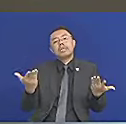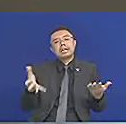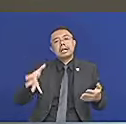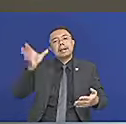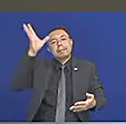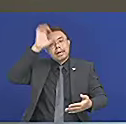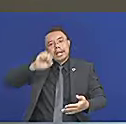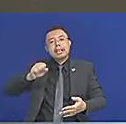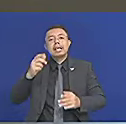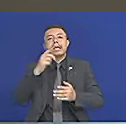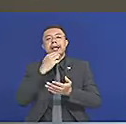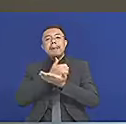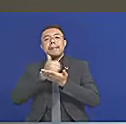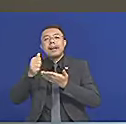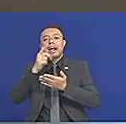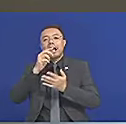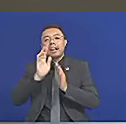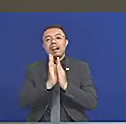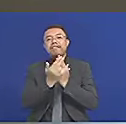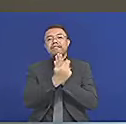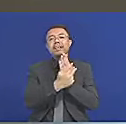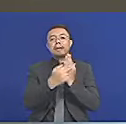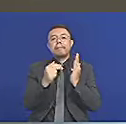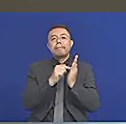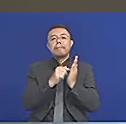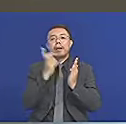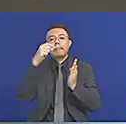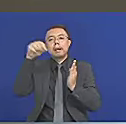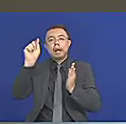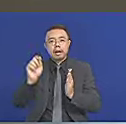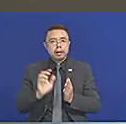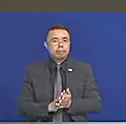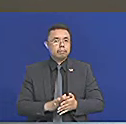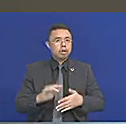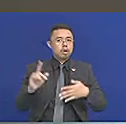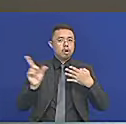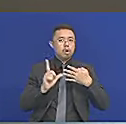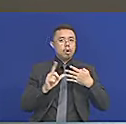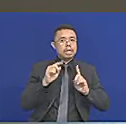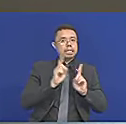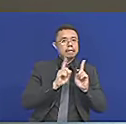mengerti kebenaran firman Tuhan dengan benar. Lukas 16 ayat 11.